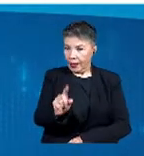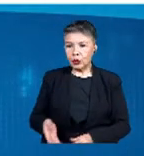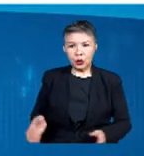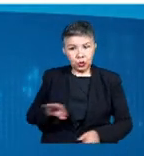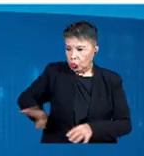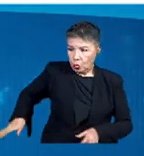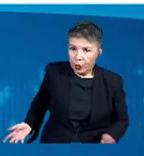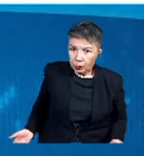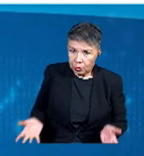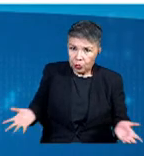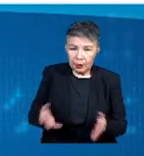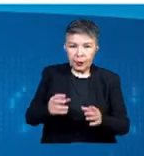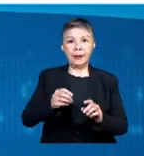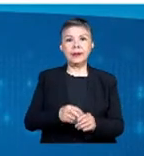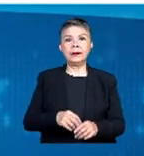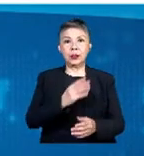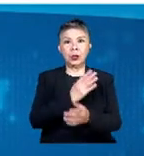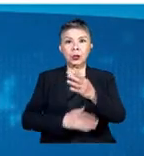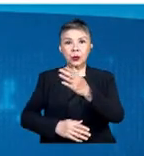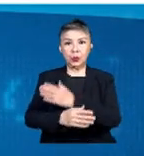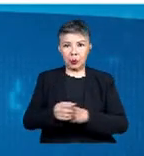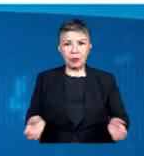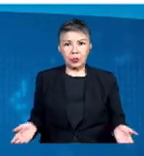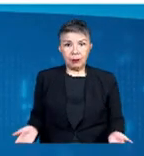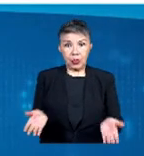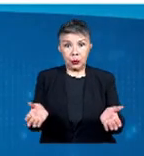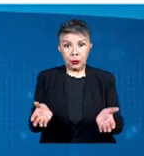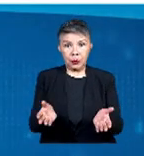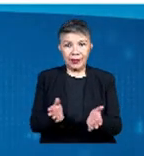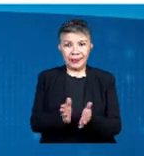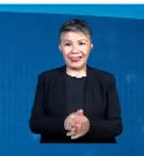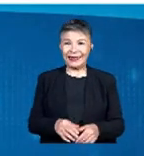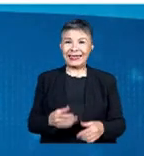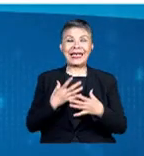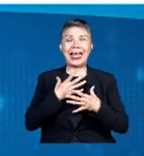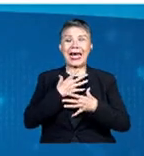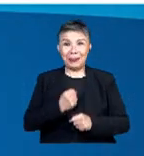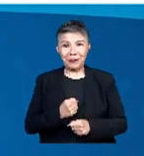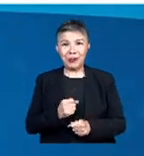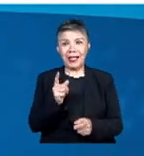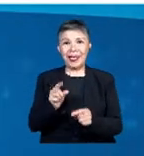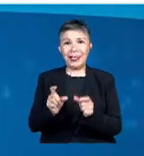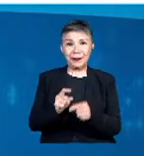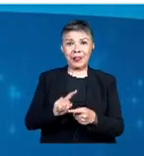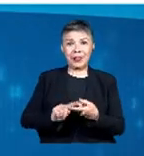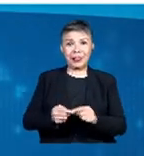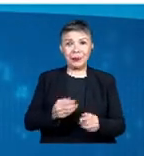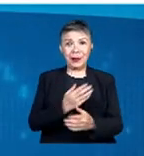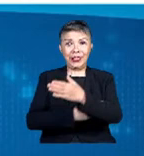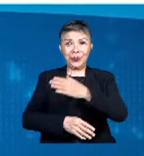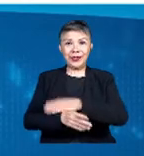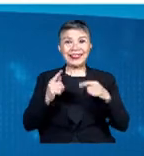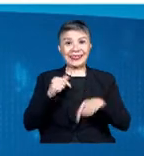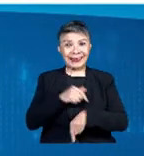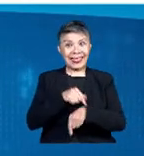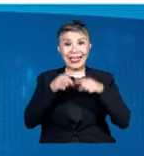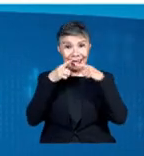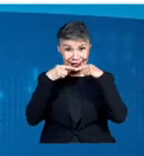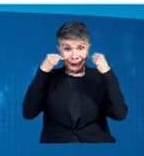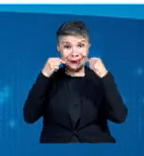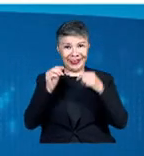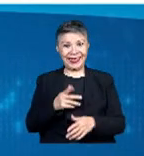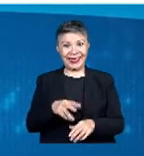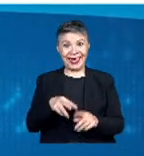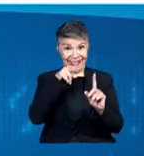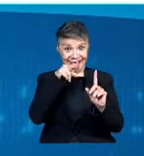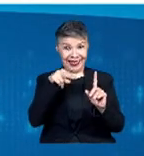ini teman-teman disabilitas sedang menyaksikan, nampaknya mereka langsung tersenyum begitu. Diingatkan kembali bahwa tidak akan ada lagi orang-orang yang